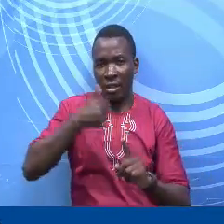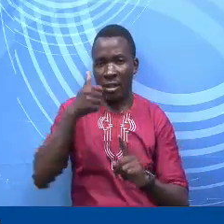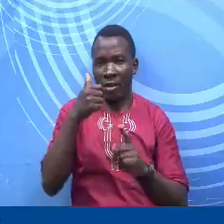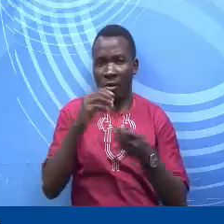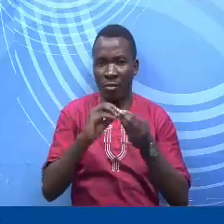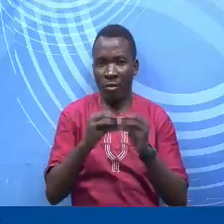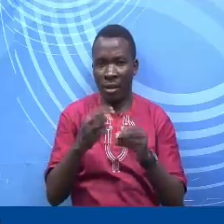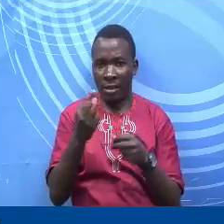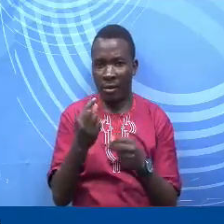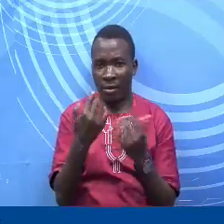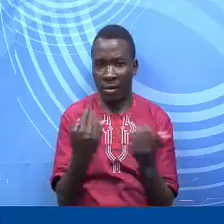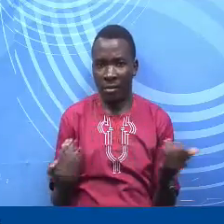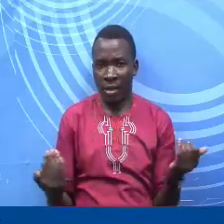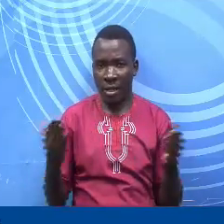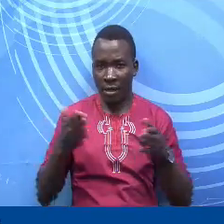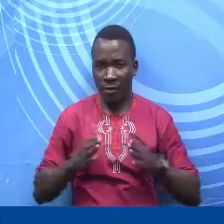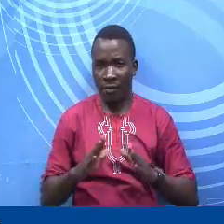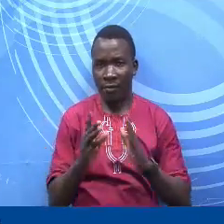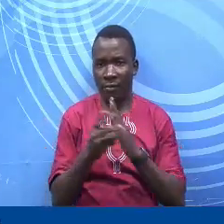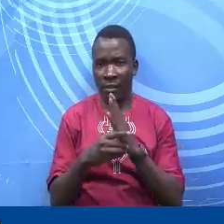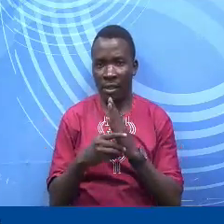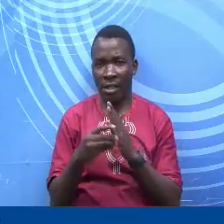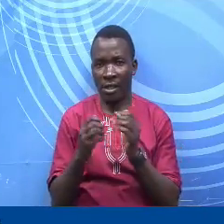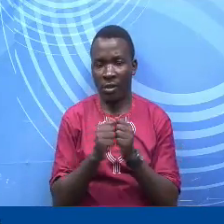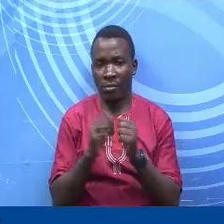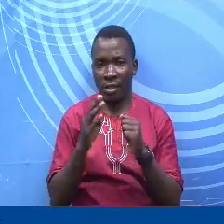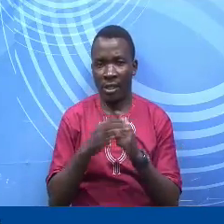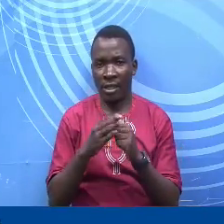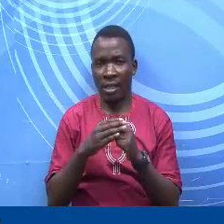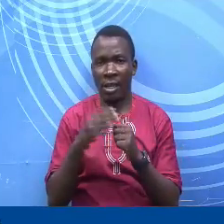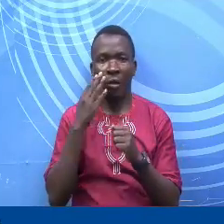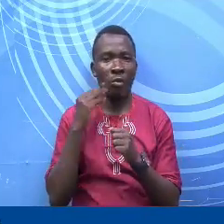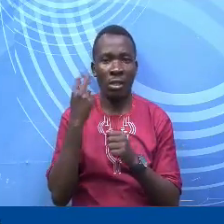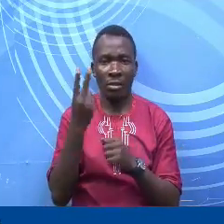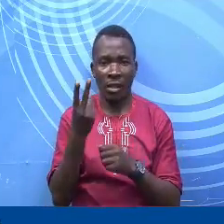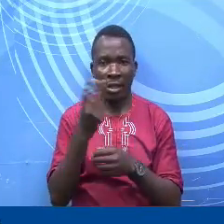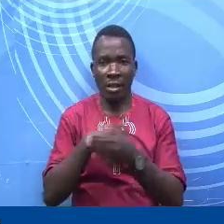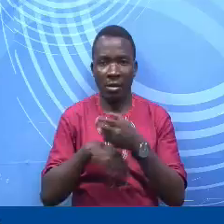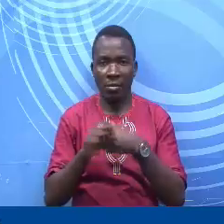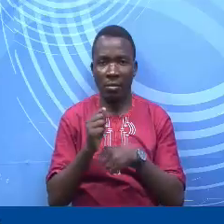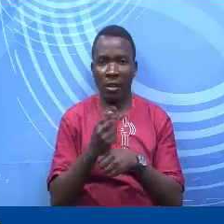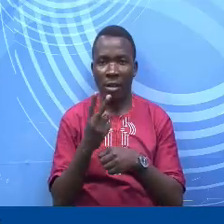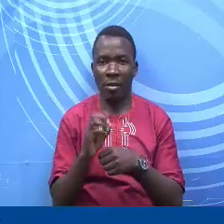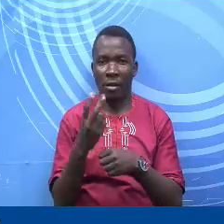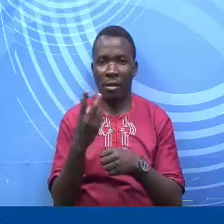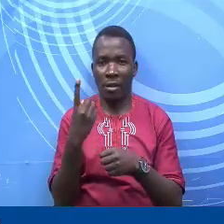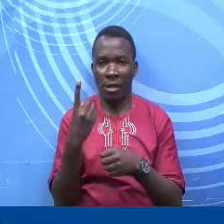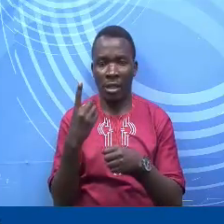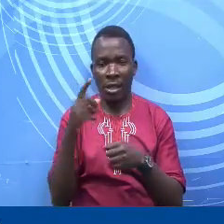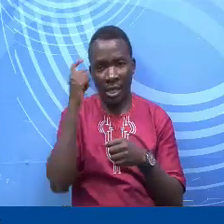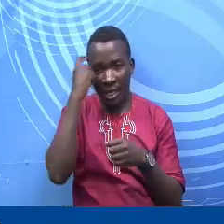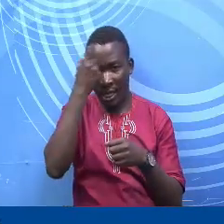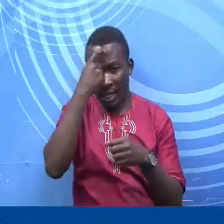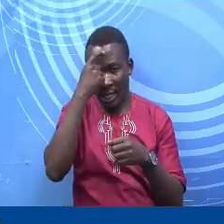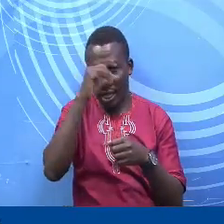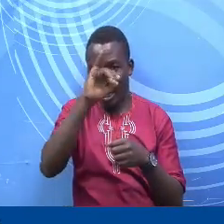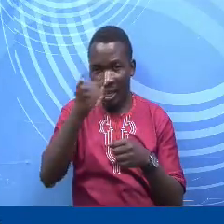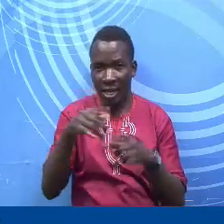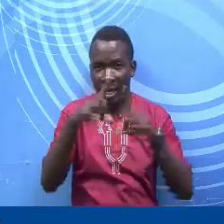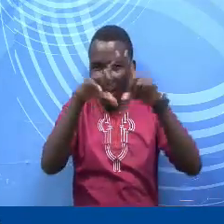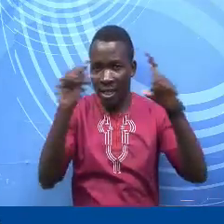bavuka. Tariki ya 19 Gashyantare uyu mwaka nibwo guverinoma y'Ubuyapani yahagurukiye ibibazo birimo